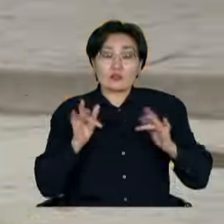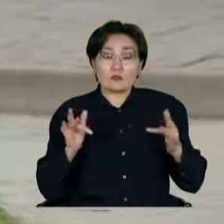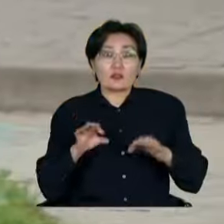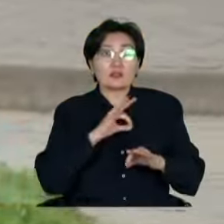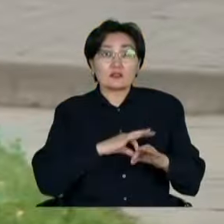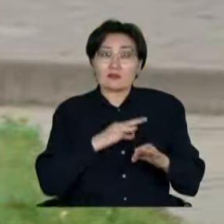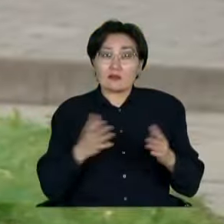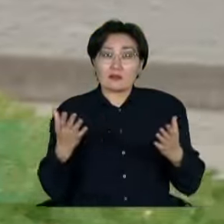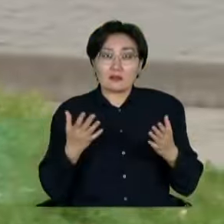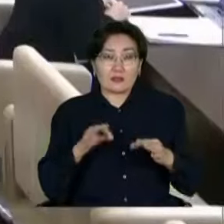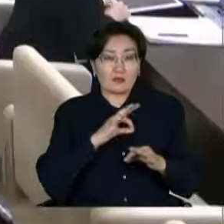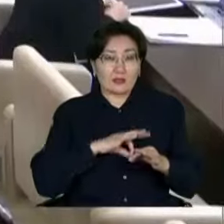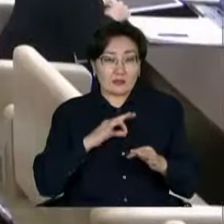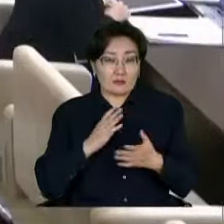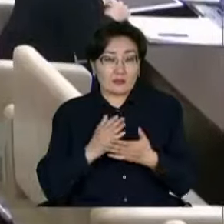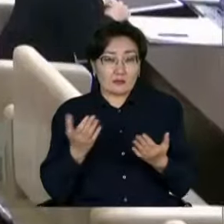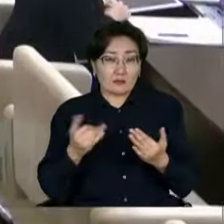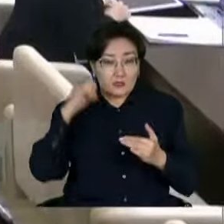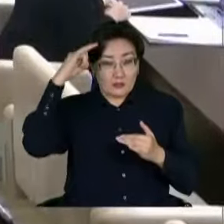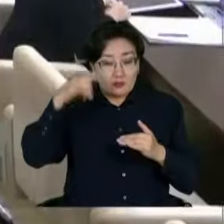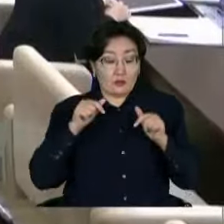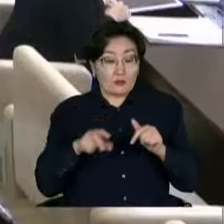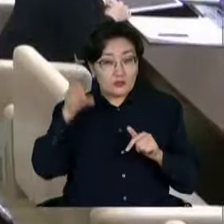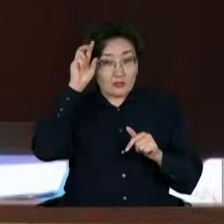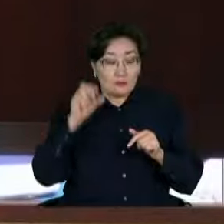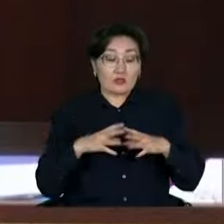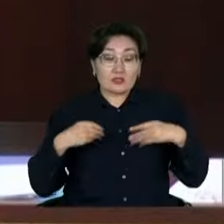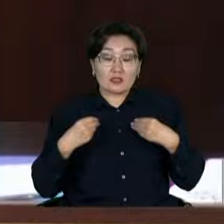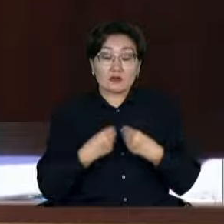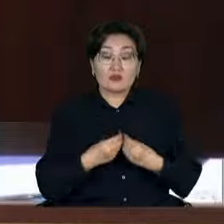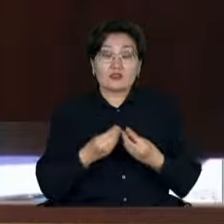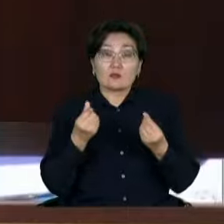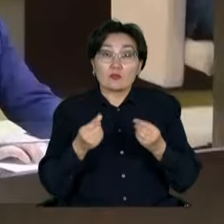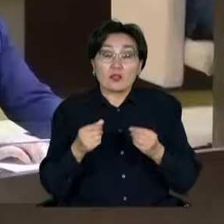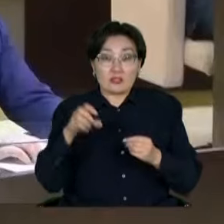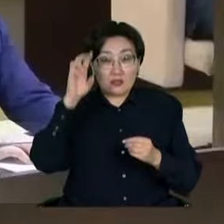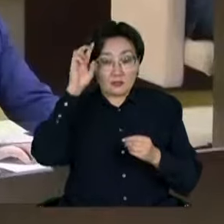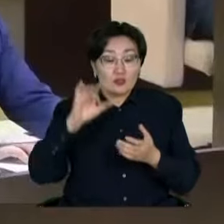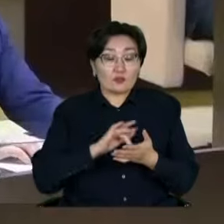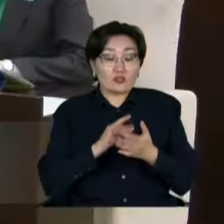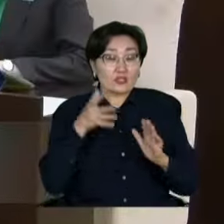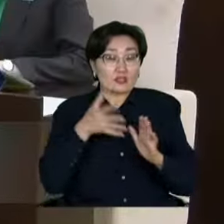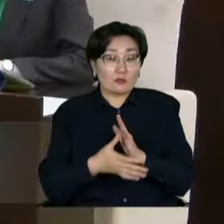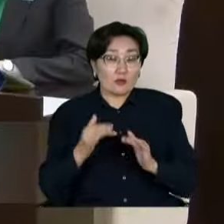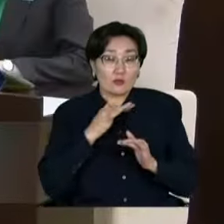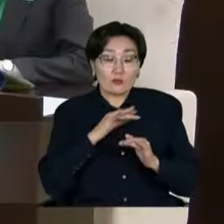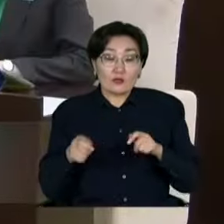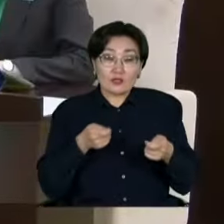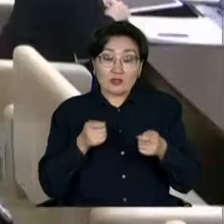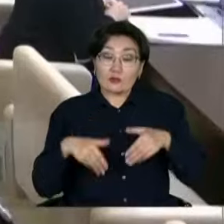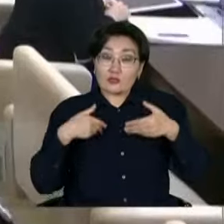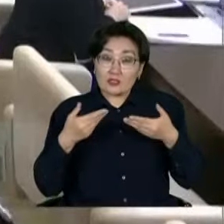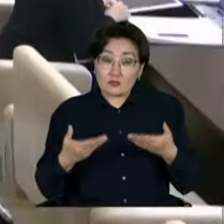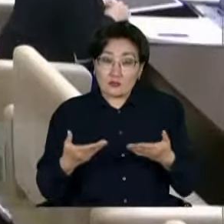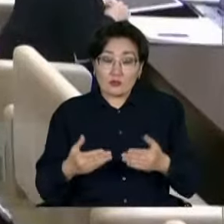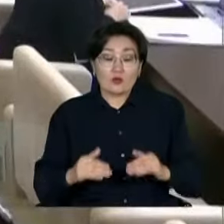ел жұрт қалай көреді? Қазақстандағы мемлекеттік қорлардың активтері ел бюджетінің шығынынан көп. Сенат төрағасының ұсынысын